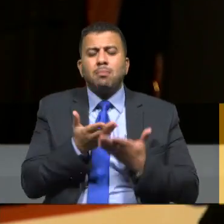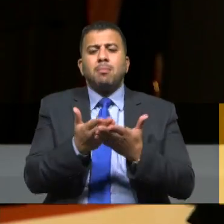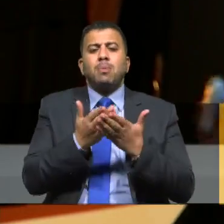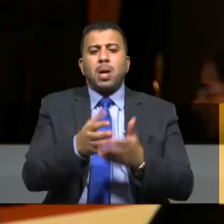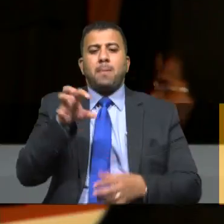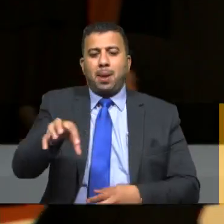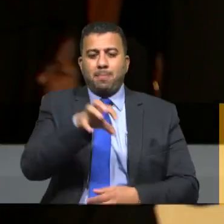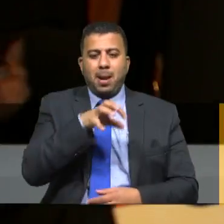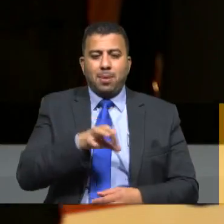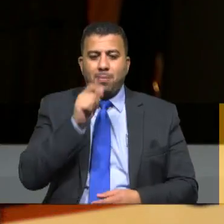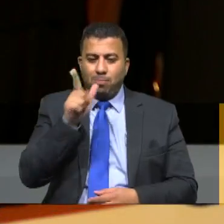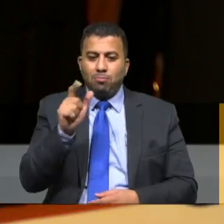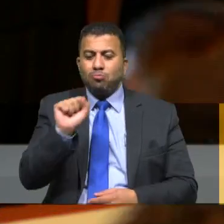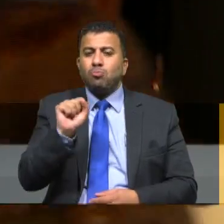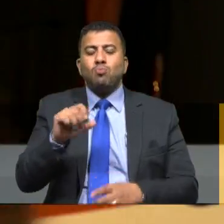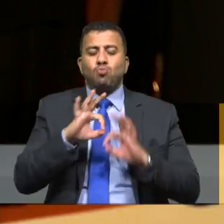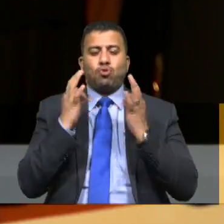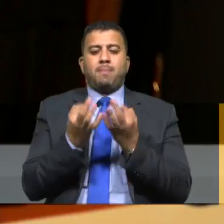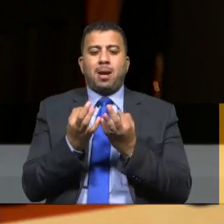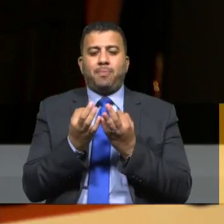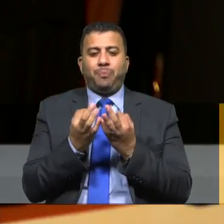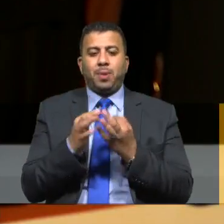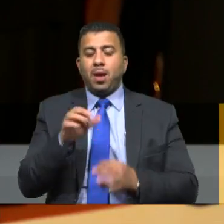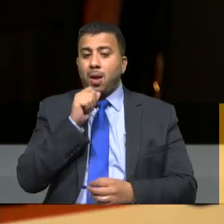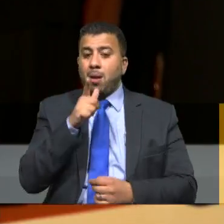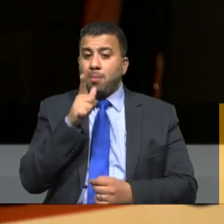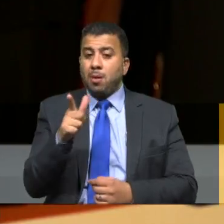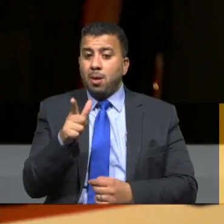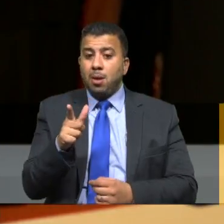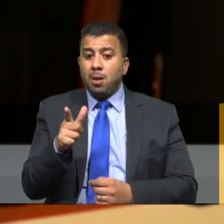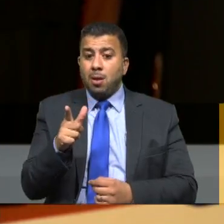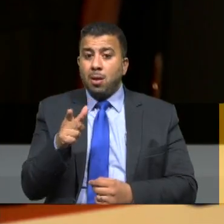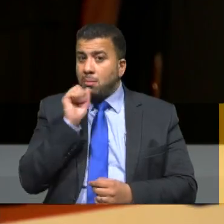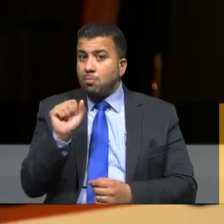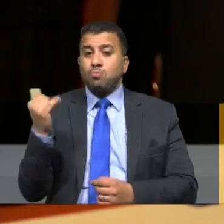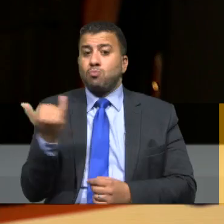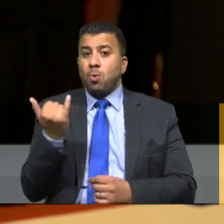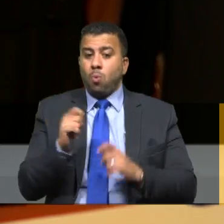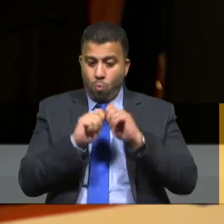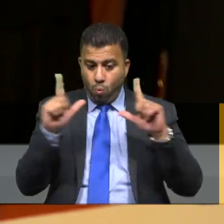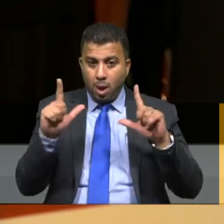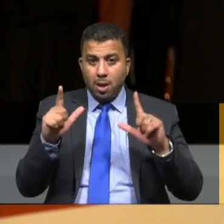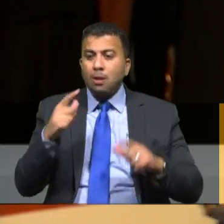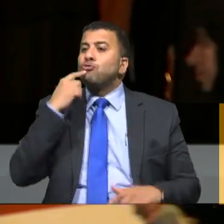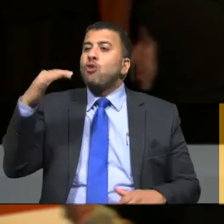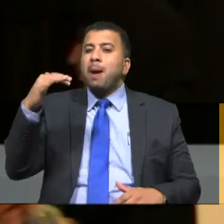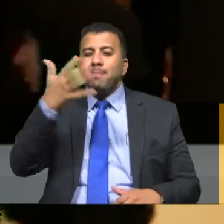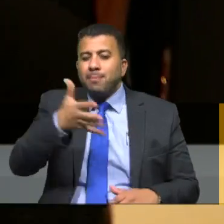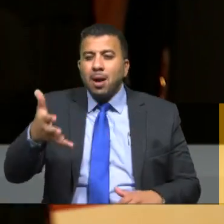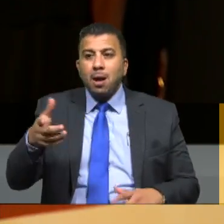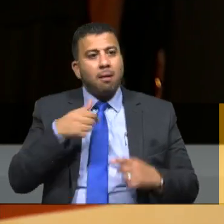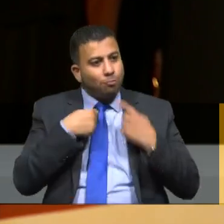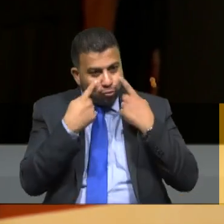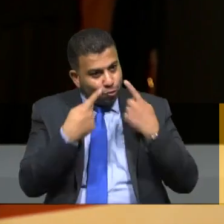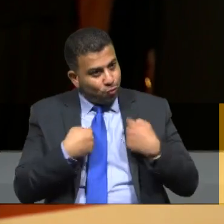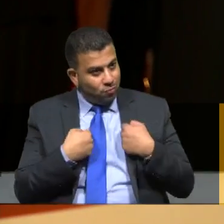وخدمة الحكومات والمجتمع، فكل ما قدروا يوضحون هذا الدور للجيل الجديد كل ما قدروا